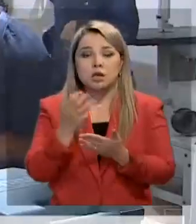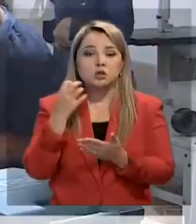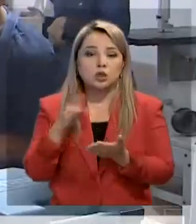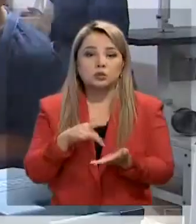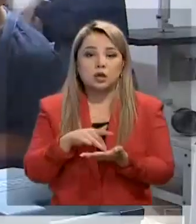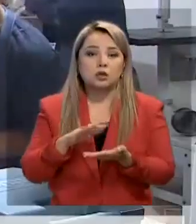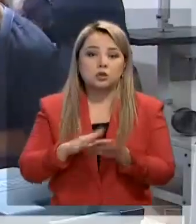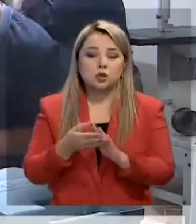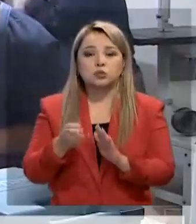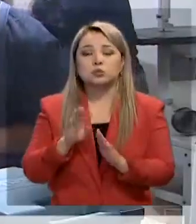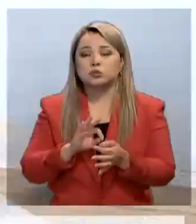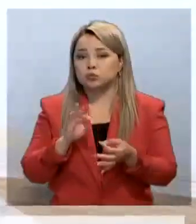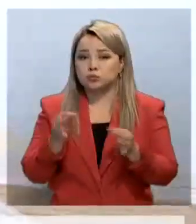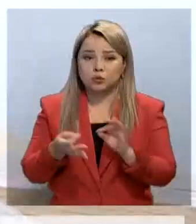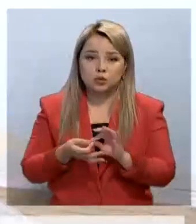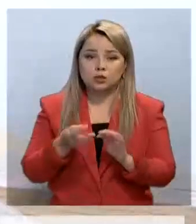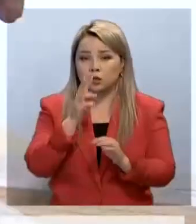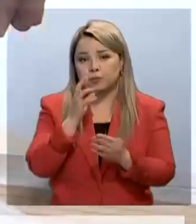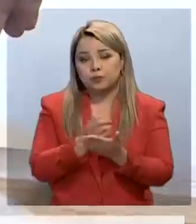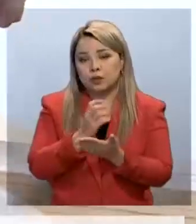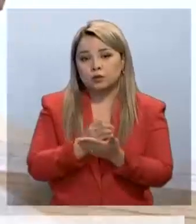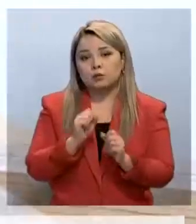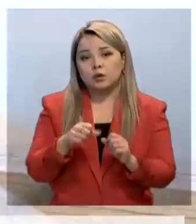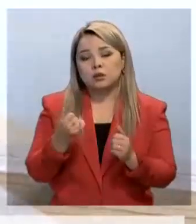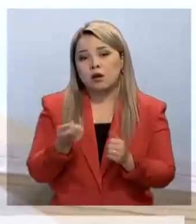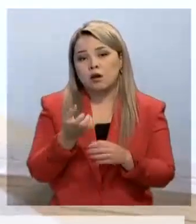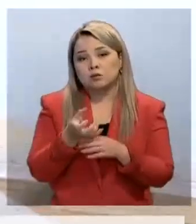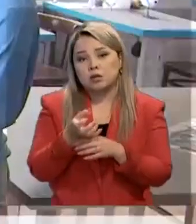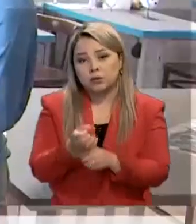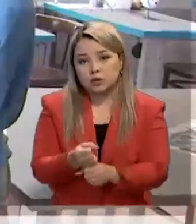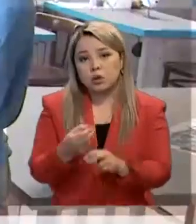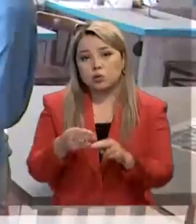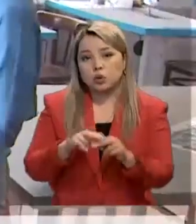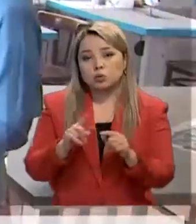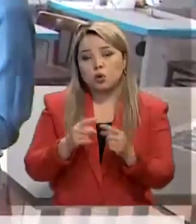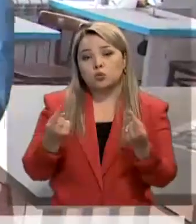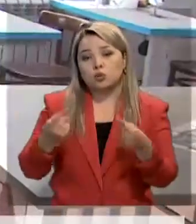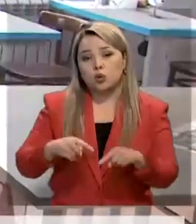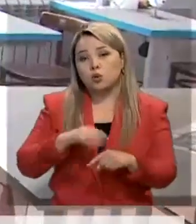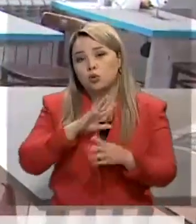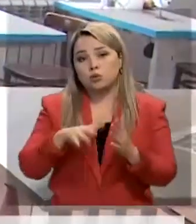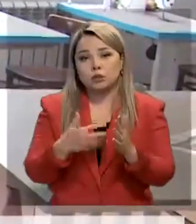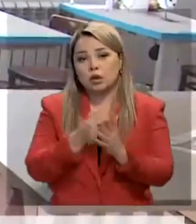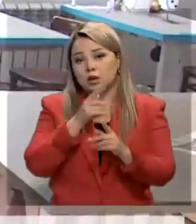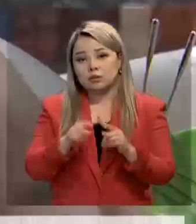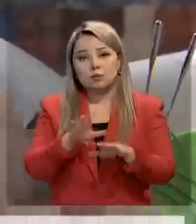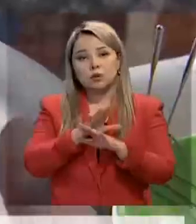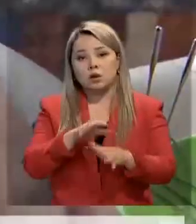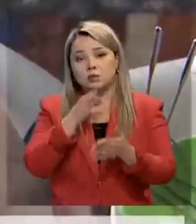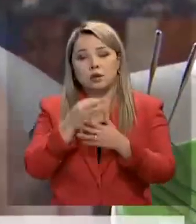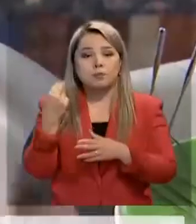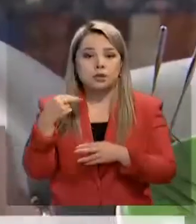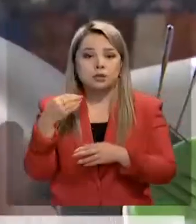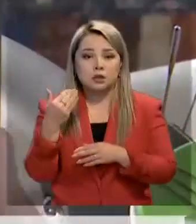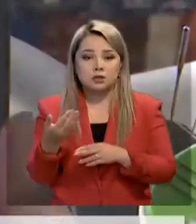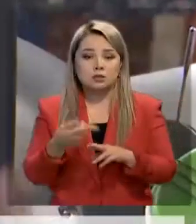Қызылордада ахуал тіпті мүшкіл. Орташа жалақы көлемі тым азайып кеткен. Мұндай құлдырау көптен бері болған емес, деді